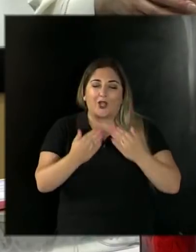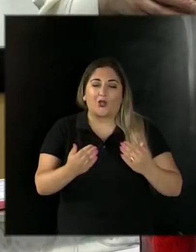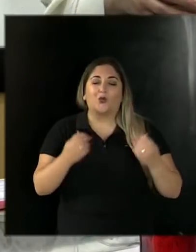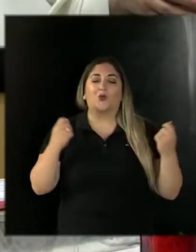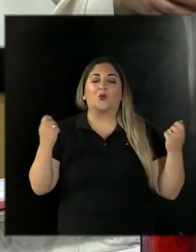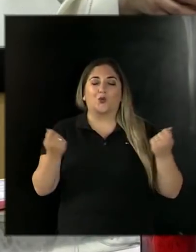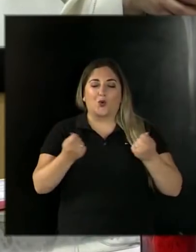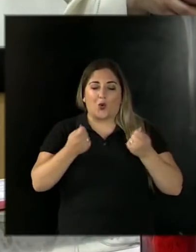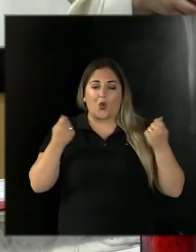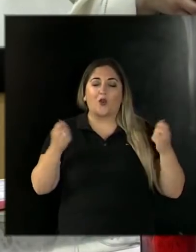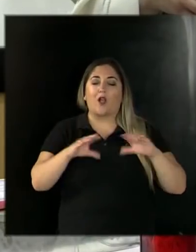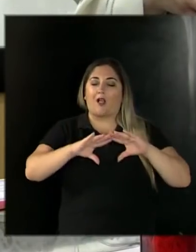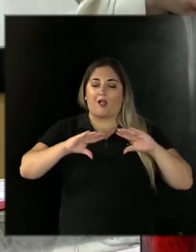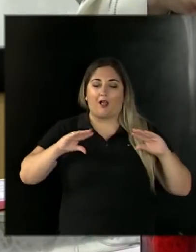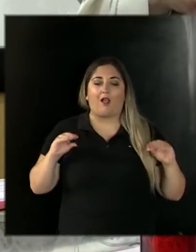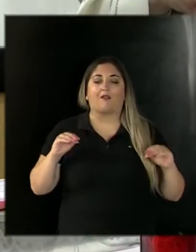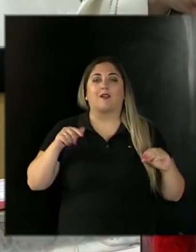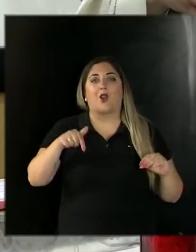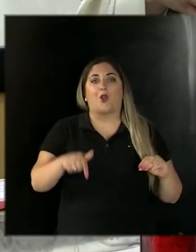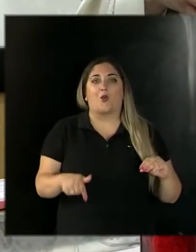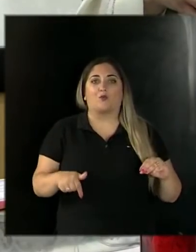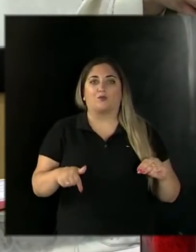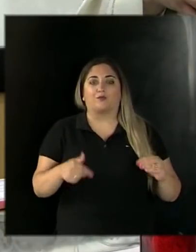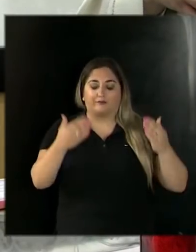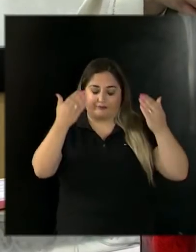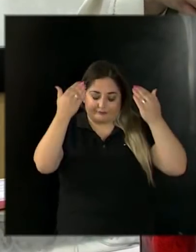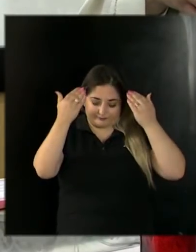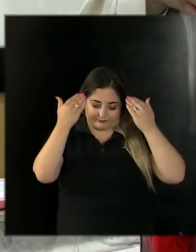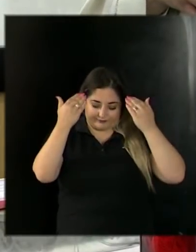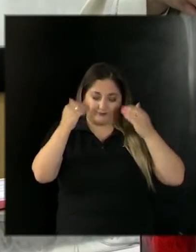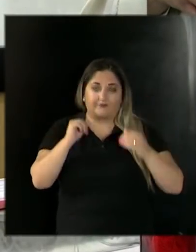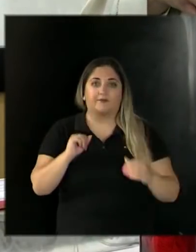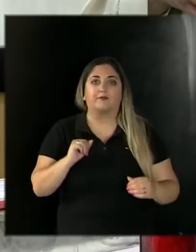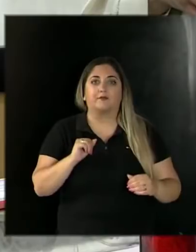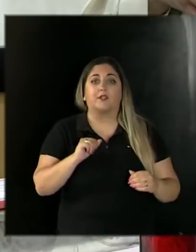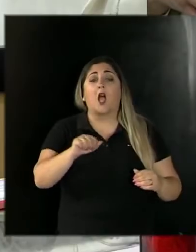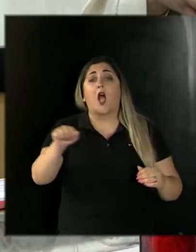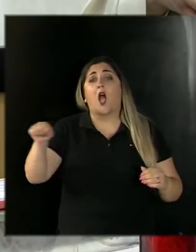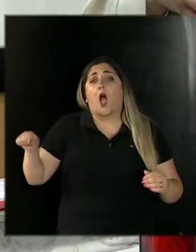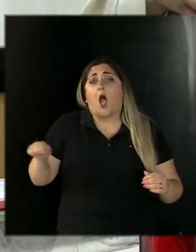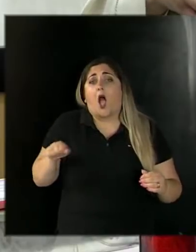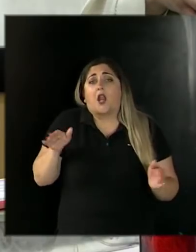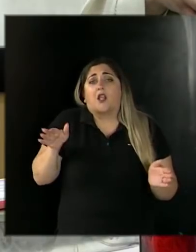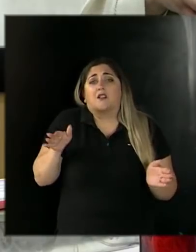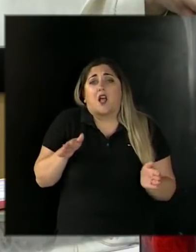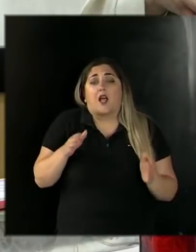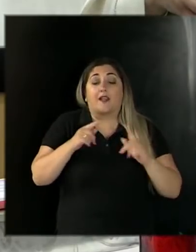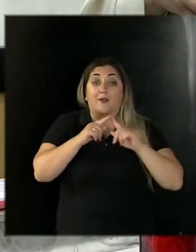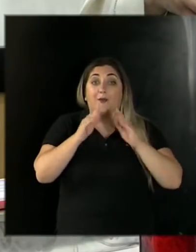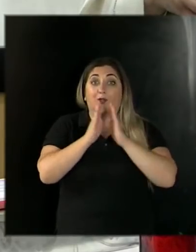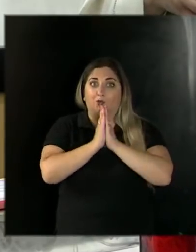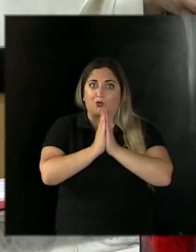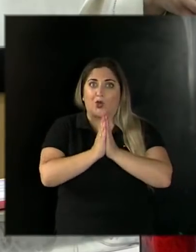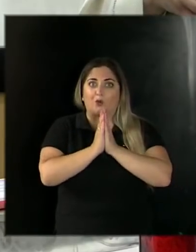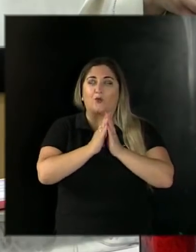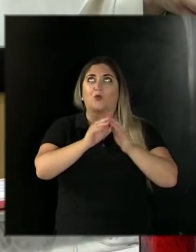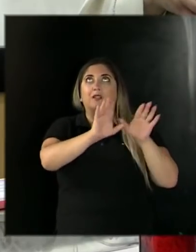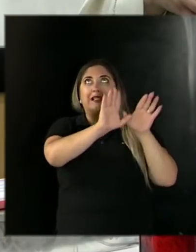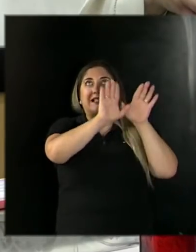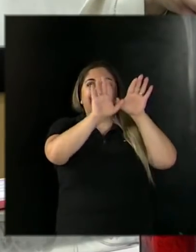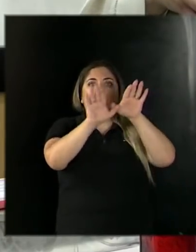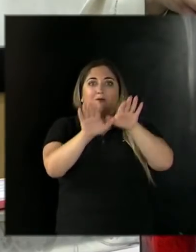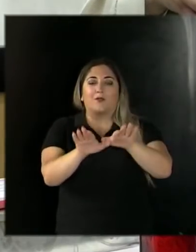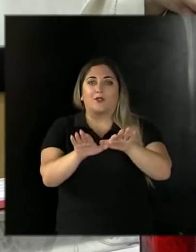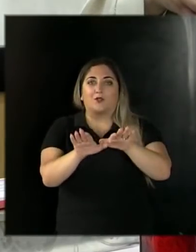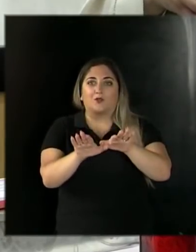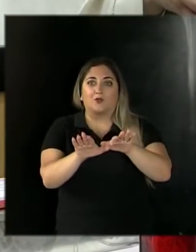ħajra xoxbok tilqana hawn quddiemek biex naqduk. U miċ-ċokontana nitolbu li l-Ispirtu